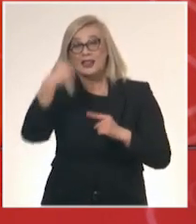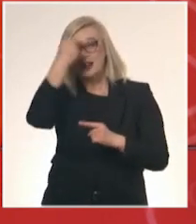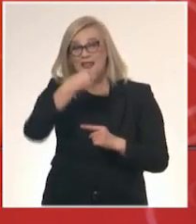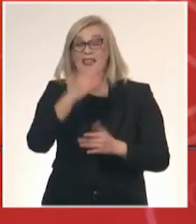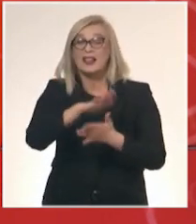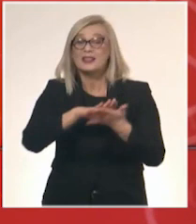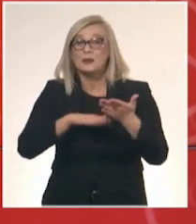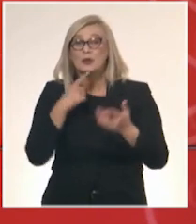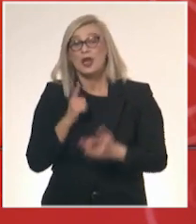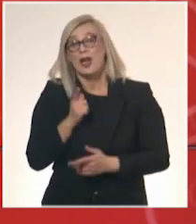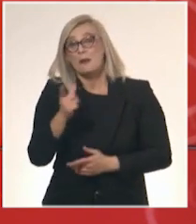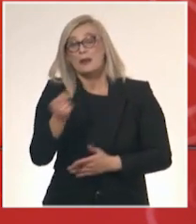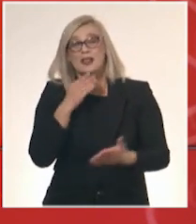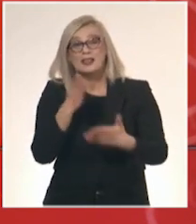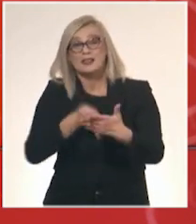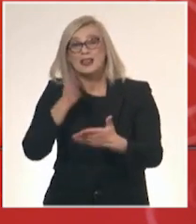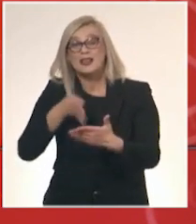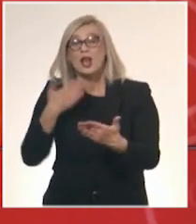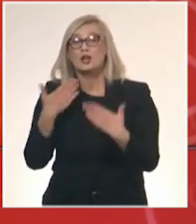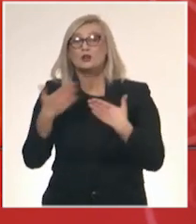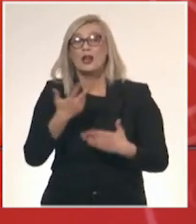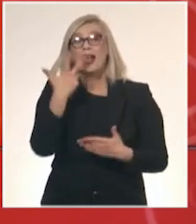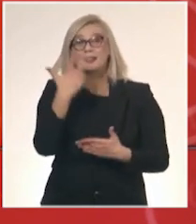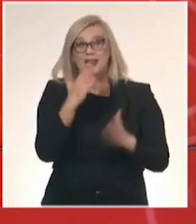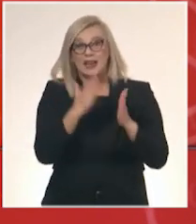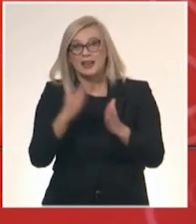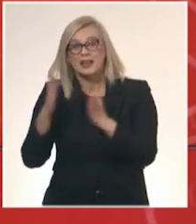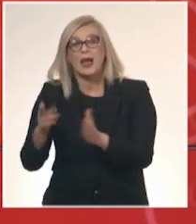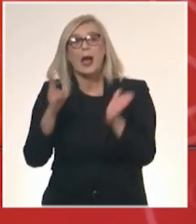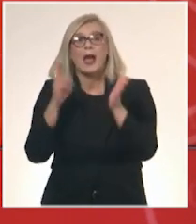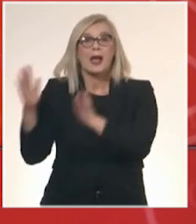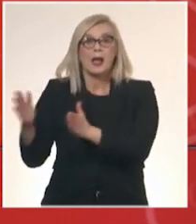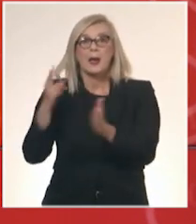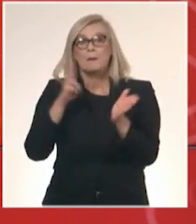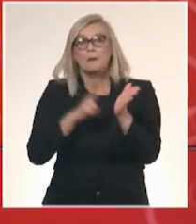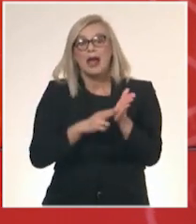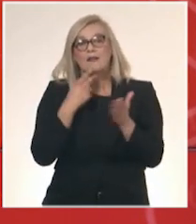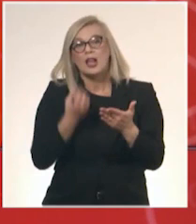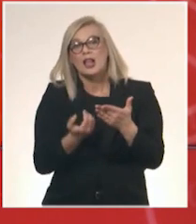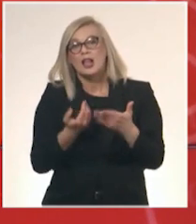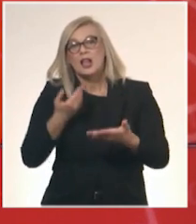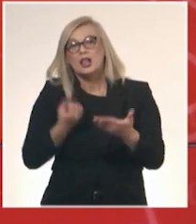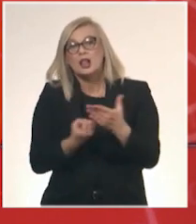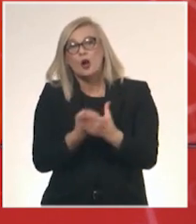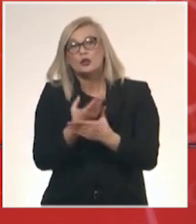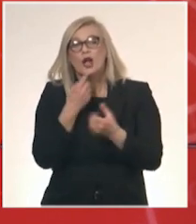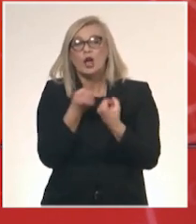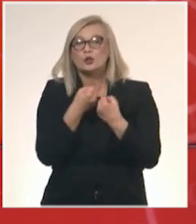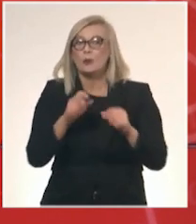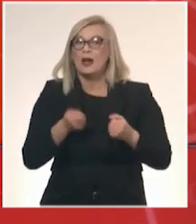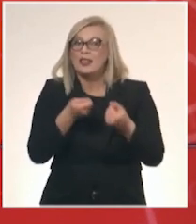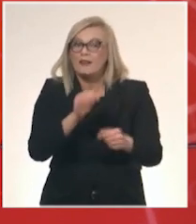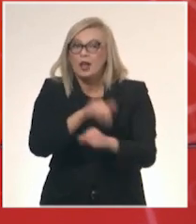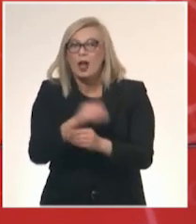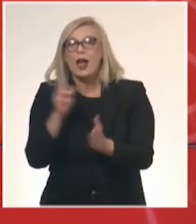понеделник, ги започнуваме билатералните скрининг состаноци за три поглавја: право на основање и слобода на давање на услуги,